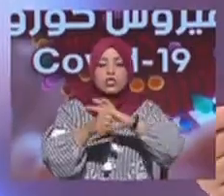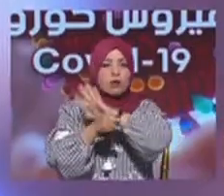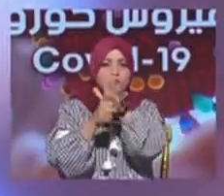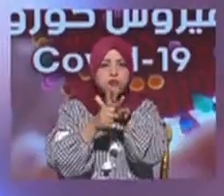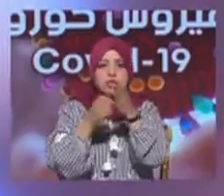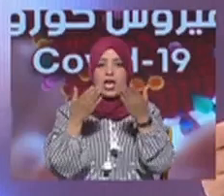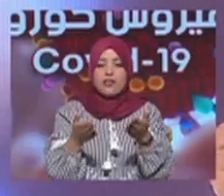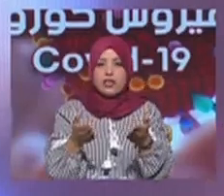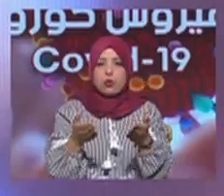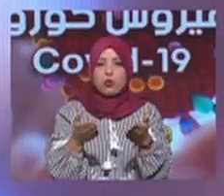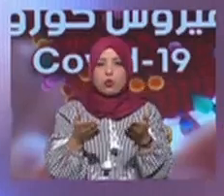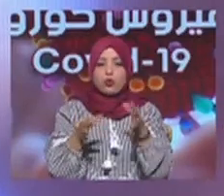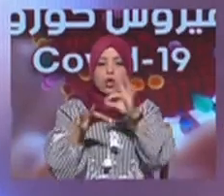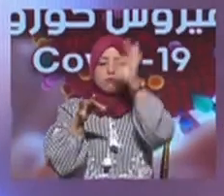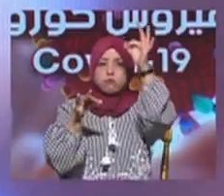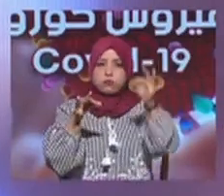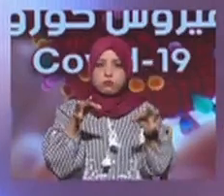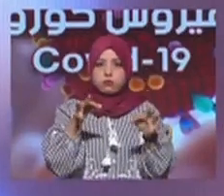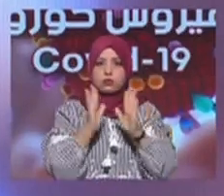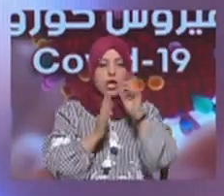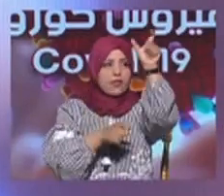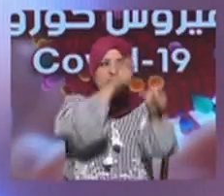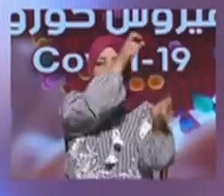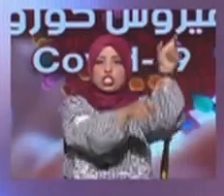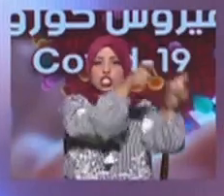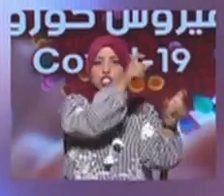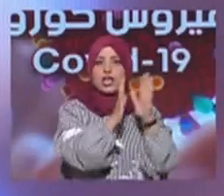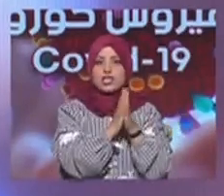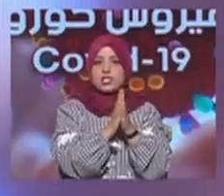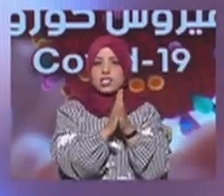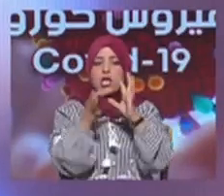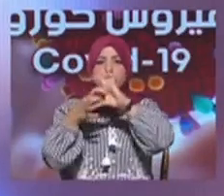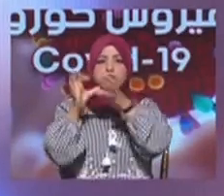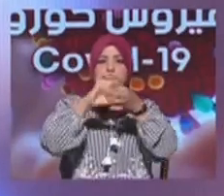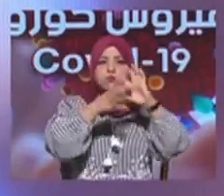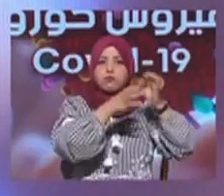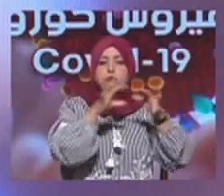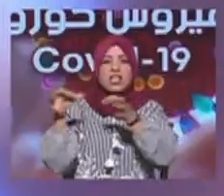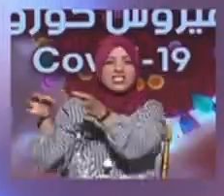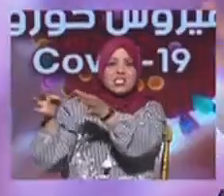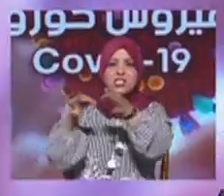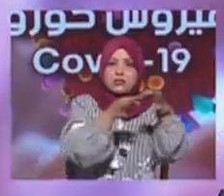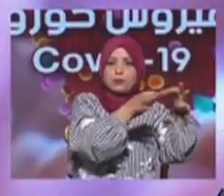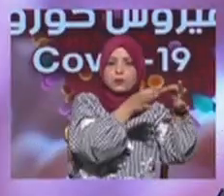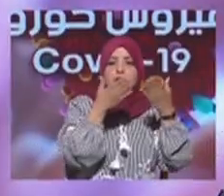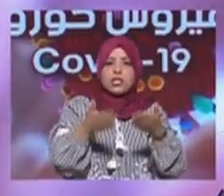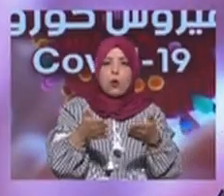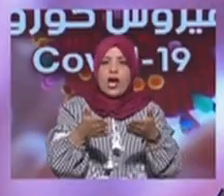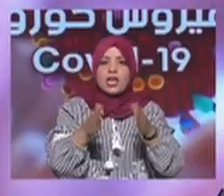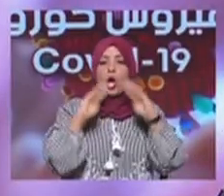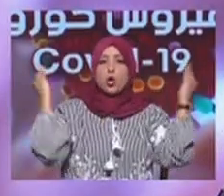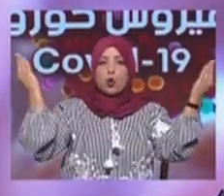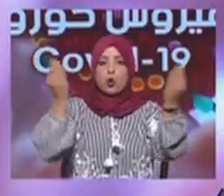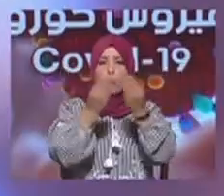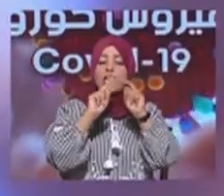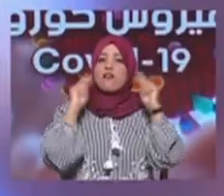السيكونساج كومبلي دو جينوم وهذايا معناتها التسلسل الجيني الكامل خاطر هو جزئي توا بالنسبة لنا نحن في تونس عملتوا جزء. دونك